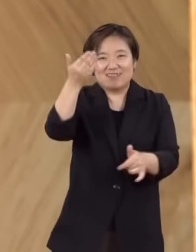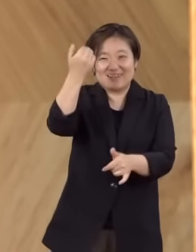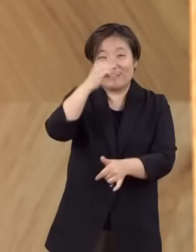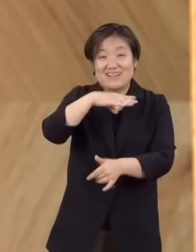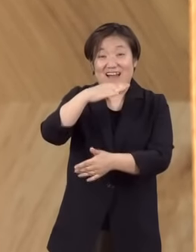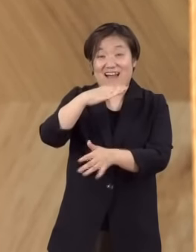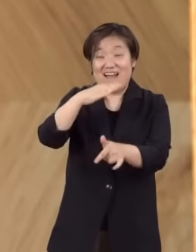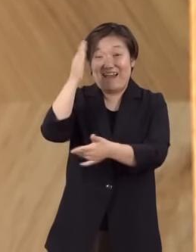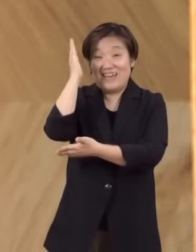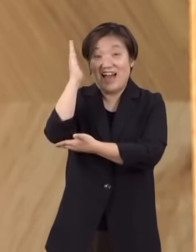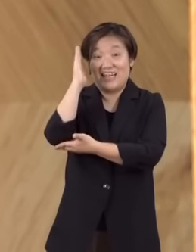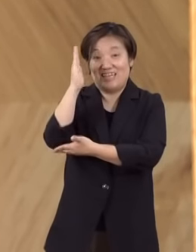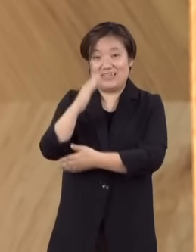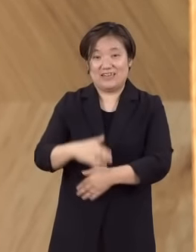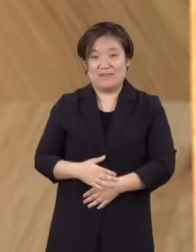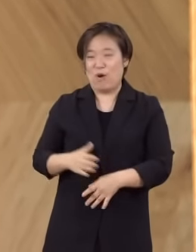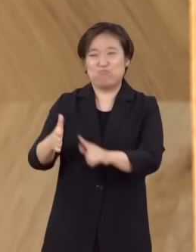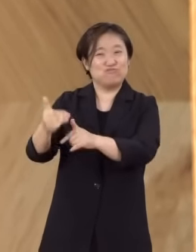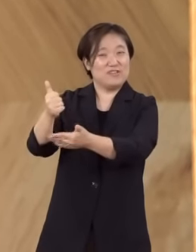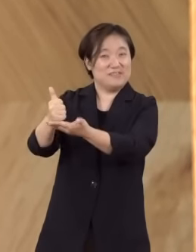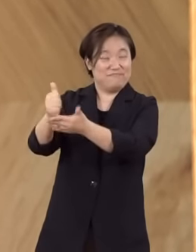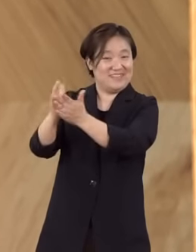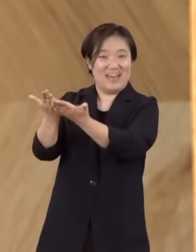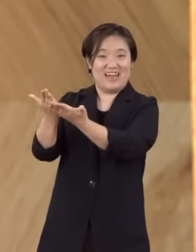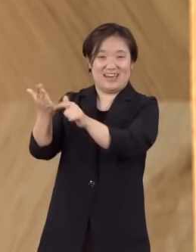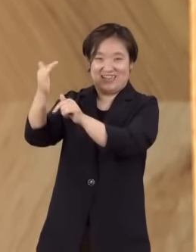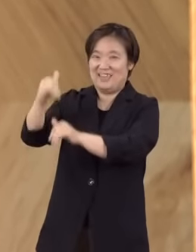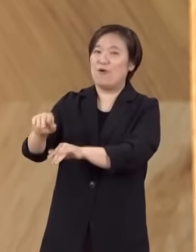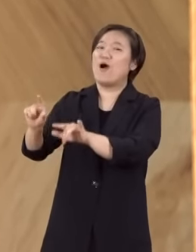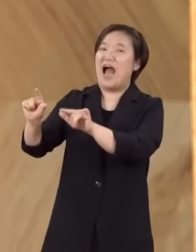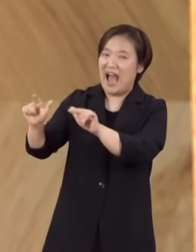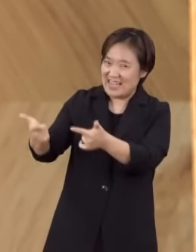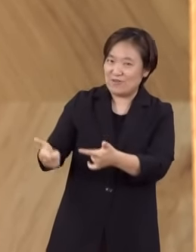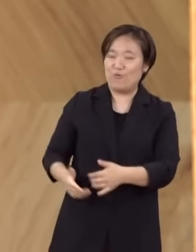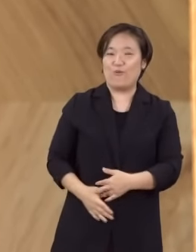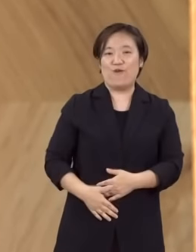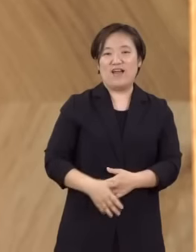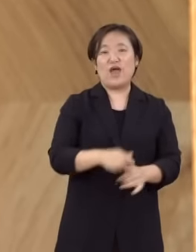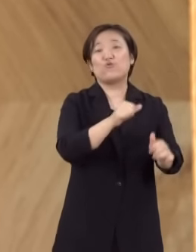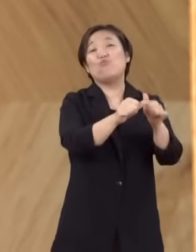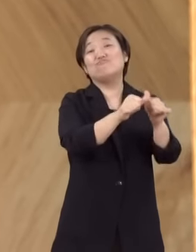불교경전에 나오는 말씀은 아니고 그냥 우리 민간에 떠도는 속서